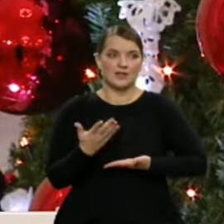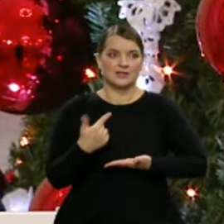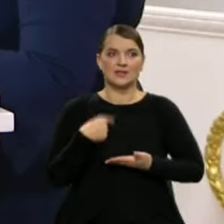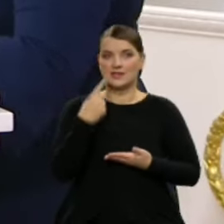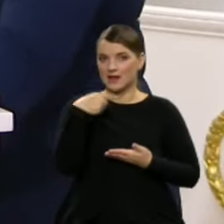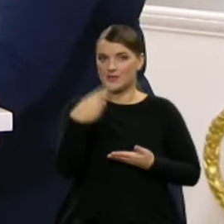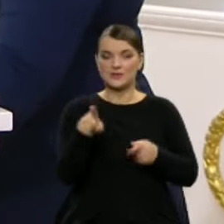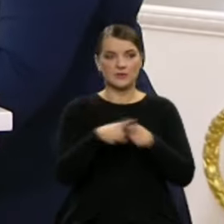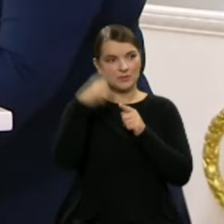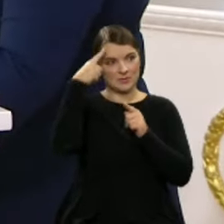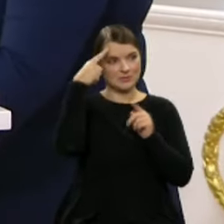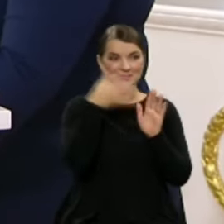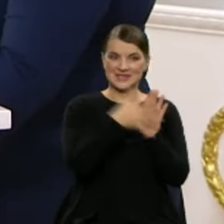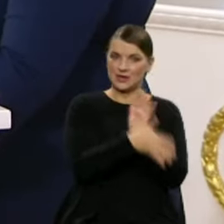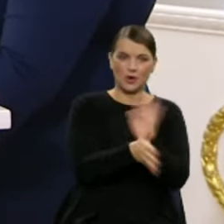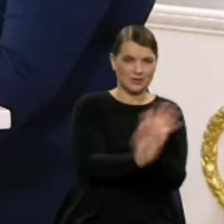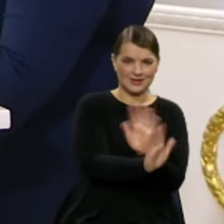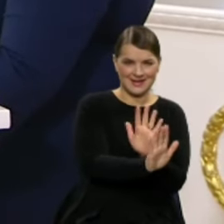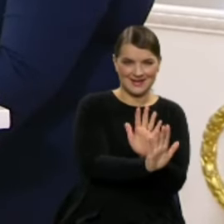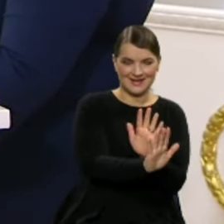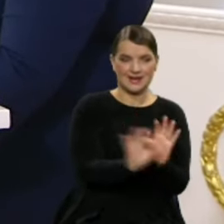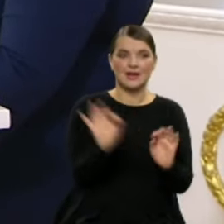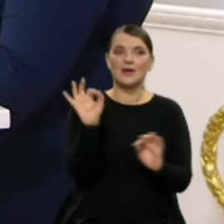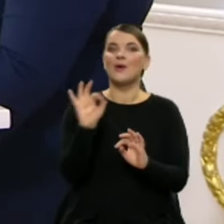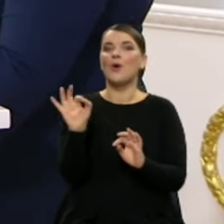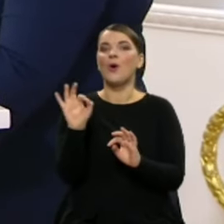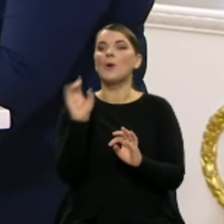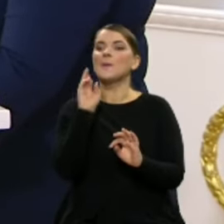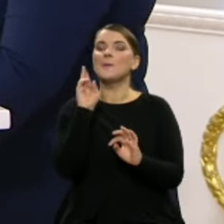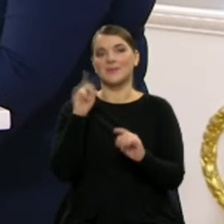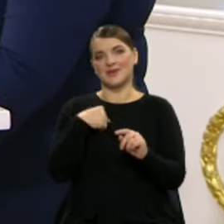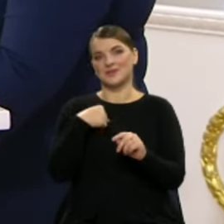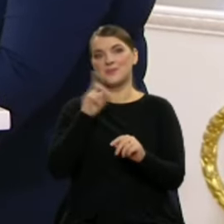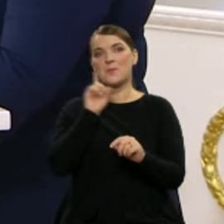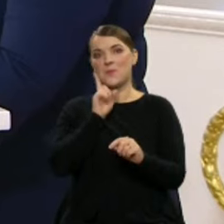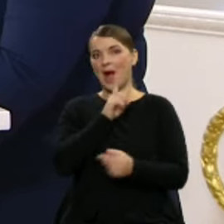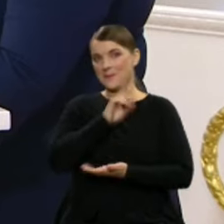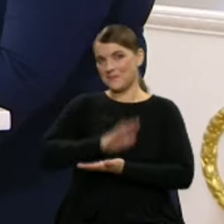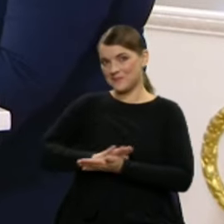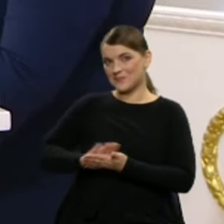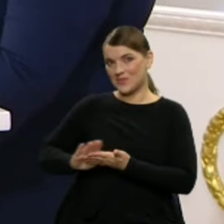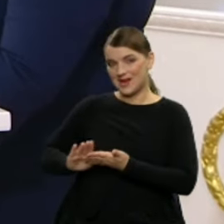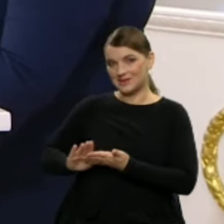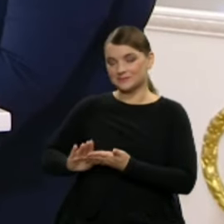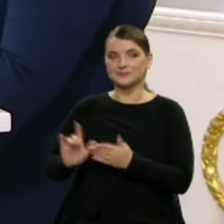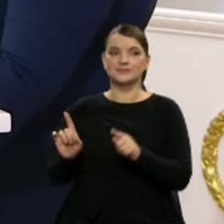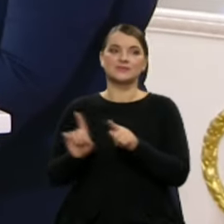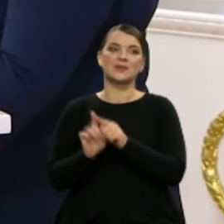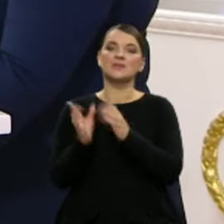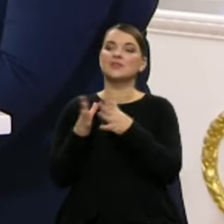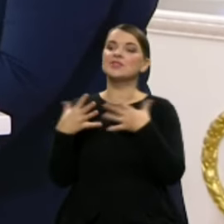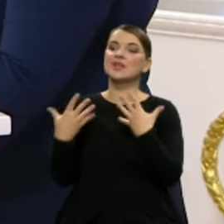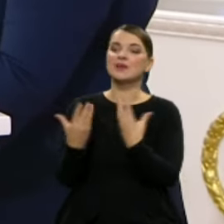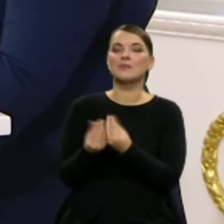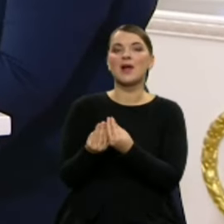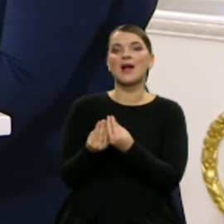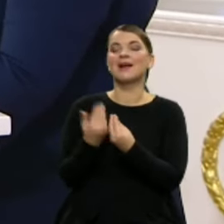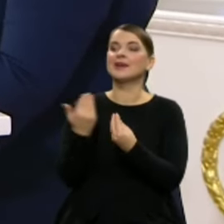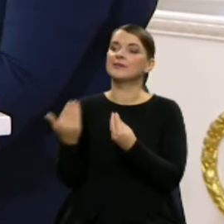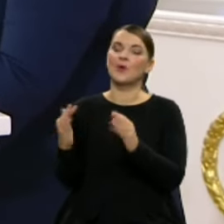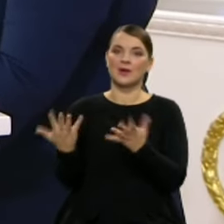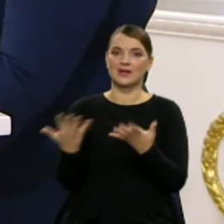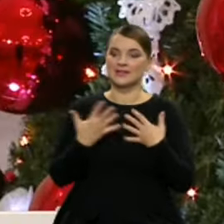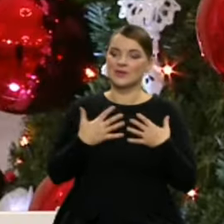kalbėsiu kaip mama. Tai man šeima auka ir džiaugsmas. Ir